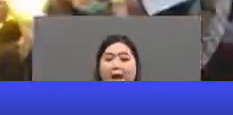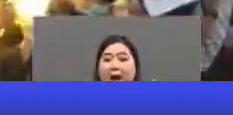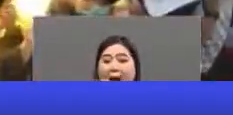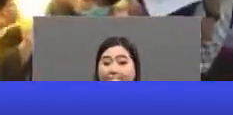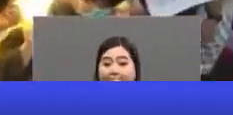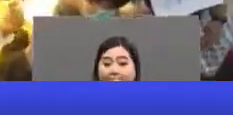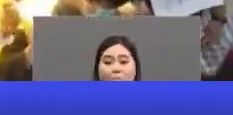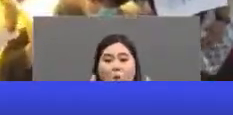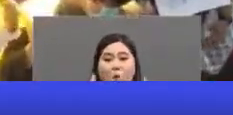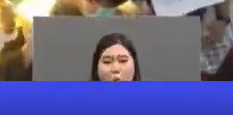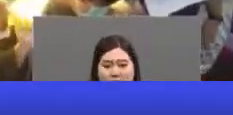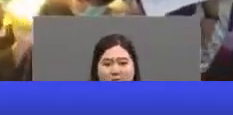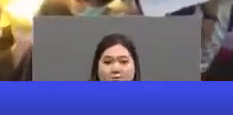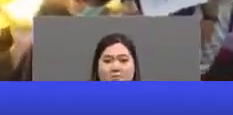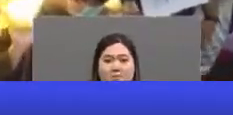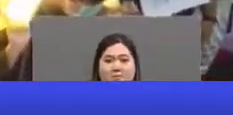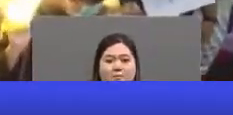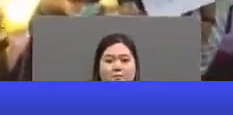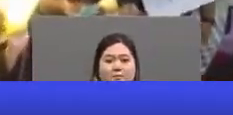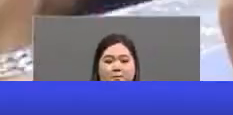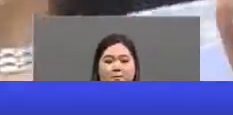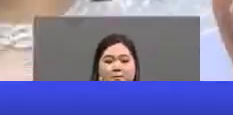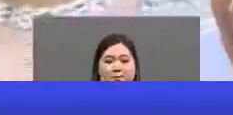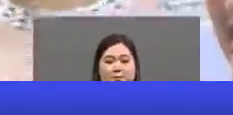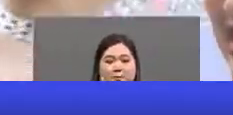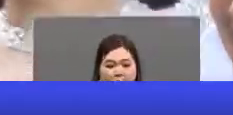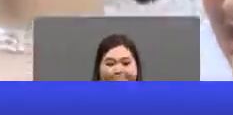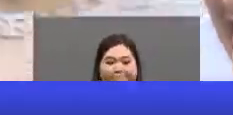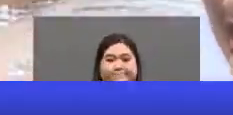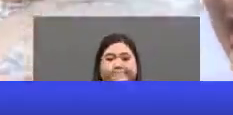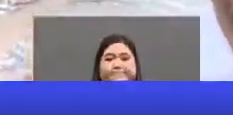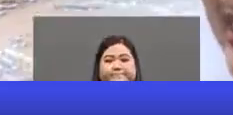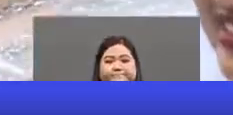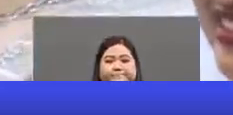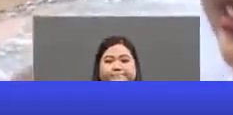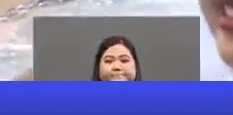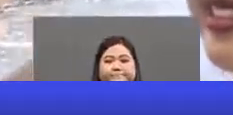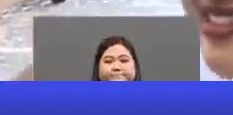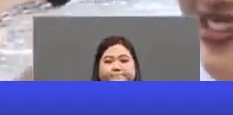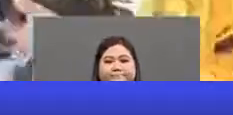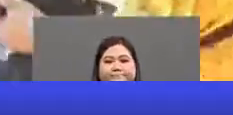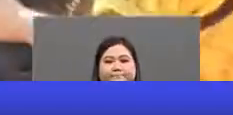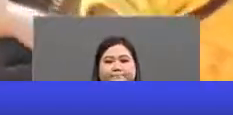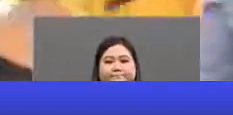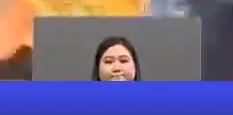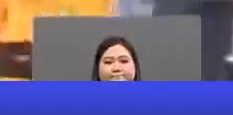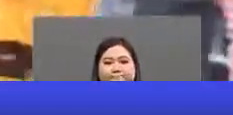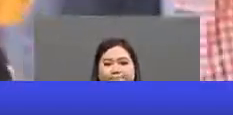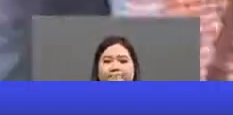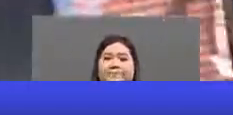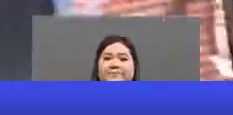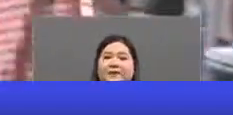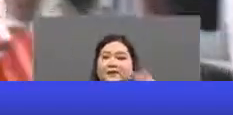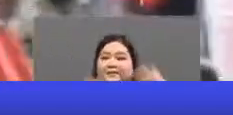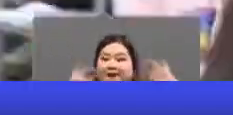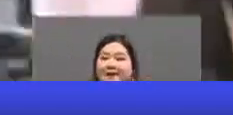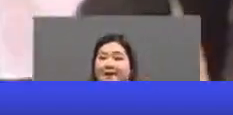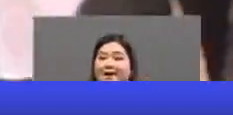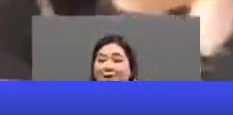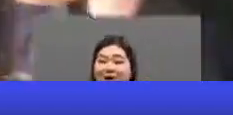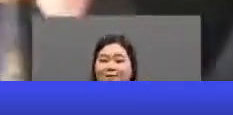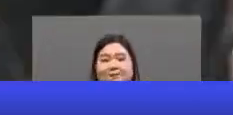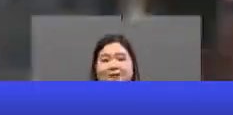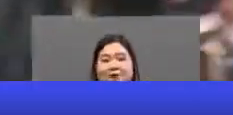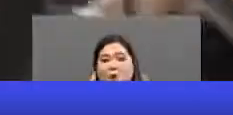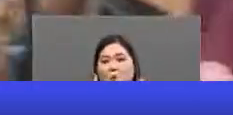เสมอภาคกับทุกภาคส่วนโดยเฉพาะกลุ่มที่เรียกว่า lgbt qia Plusนั่นเองค่ะค่ะทางด้านของนาง